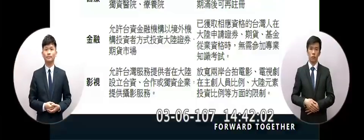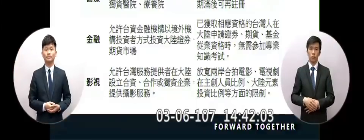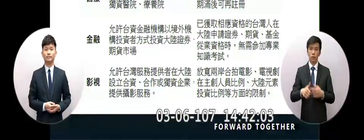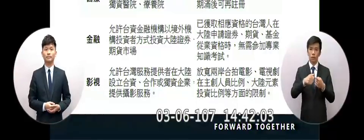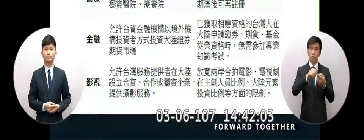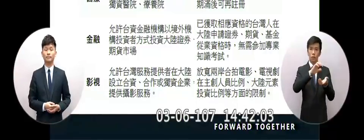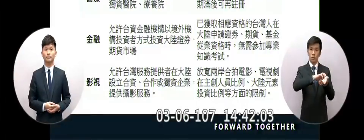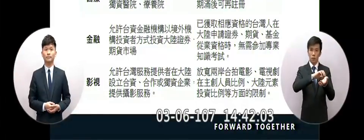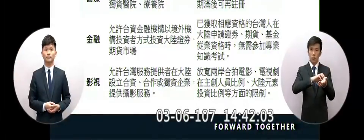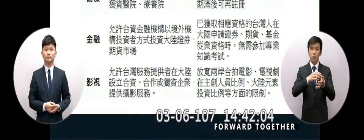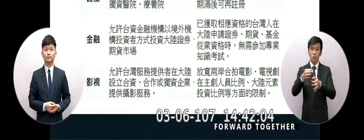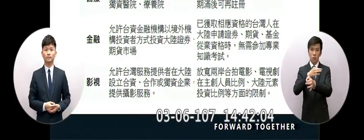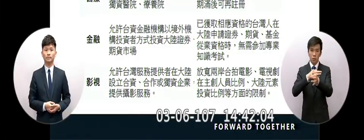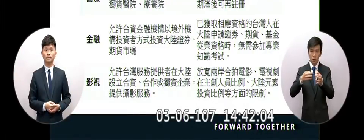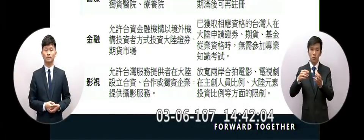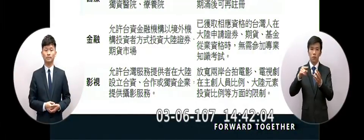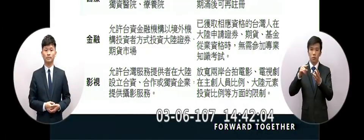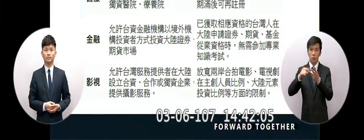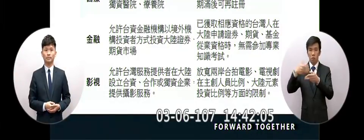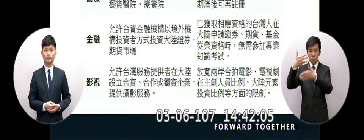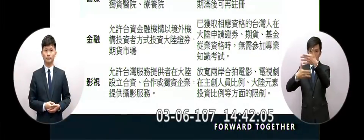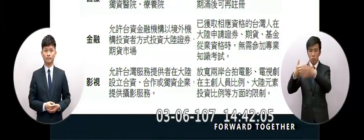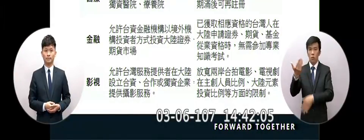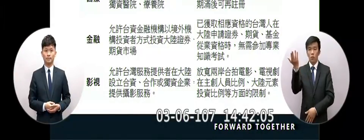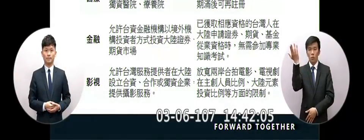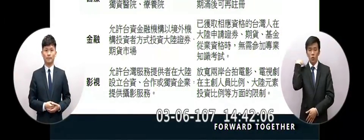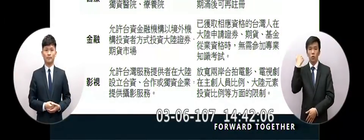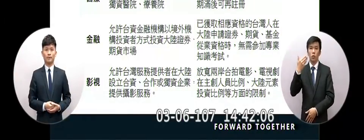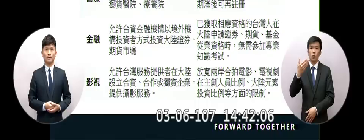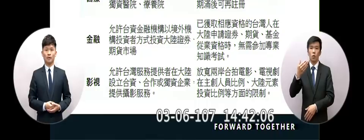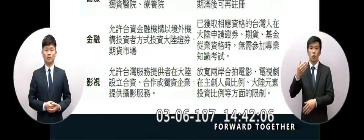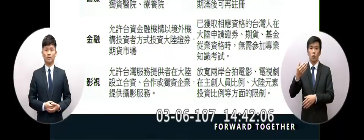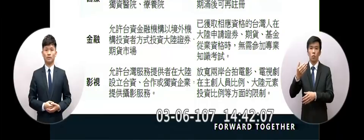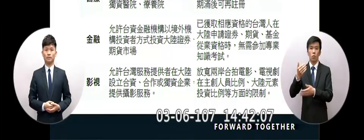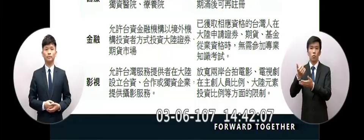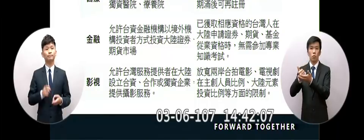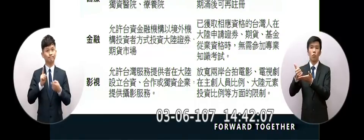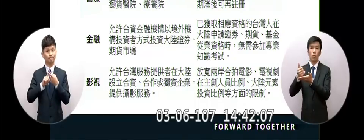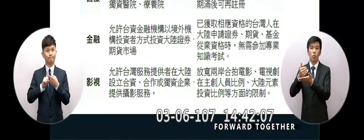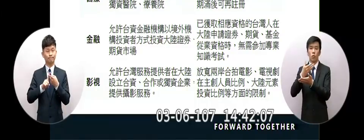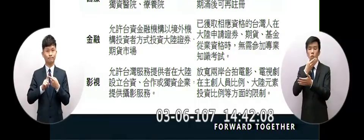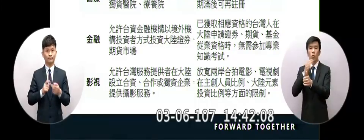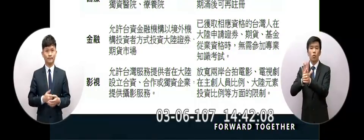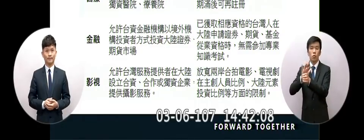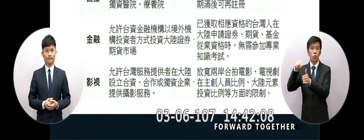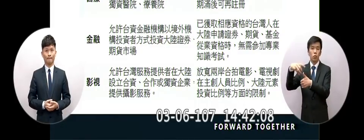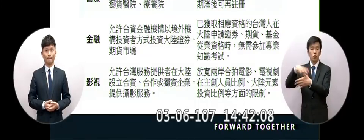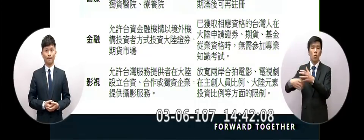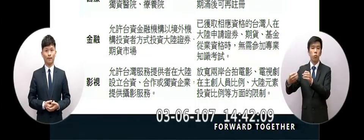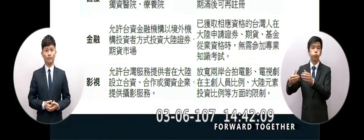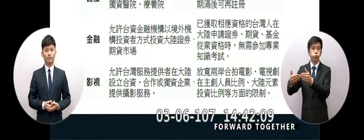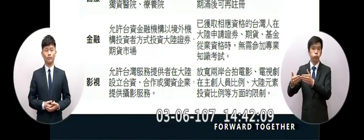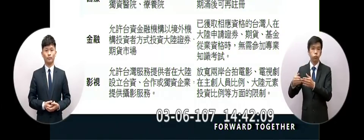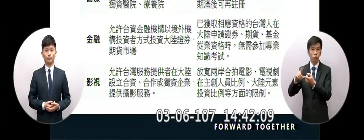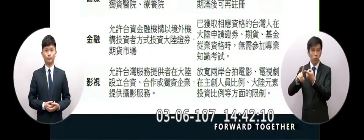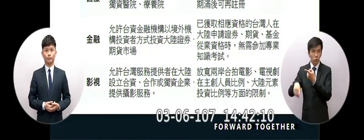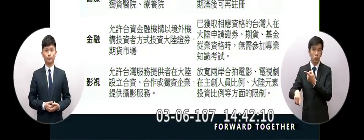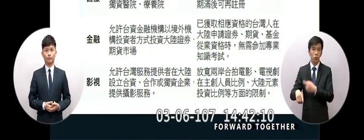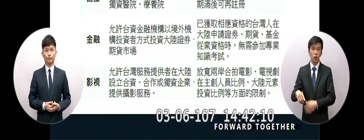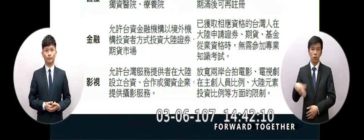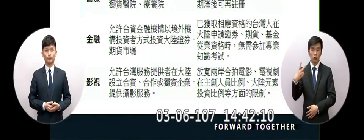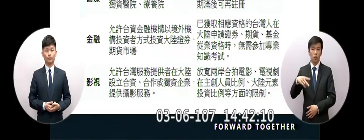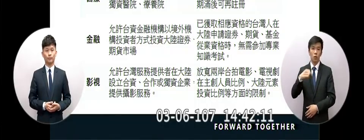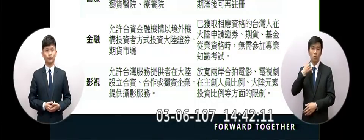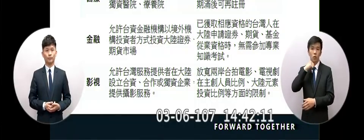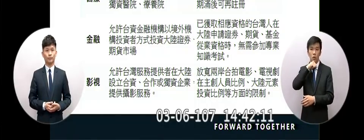金融、影视都是过去服贸协议要谈的内容之一， 对， 对不对？会台31项里面也有相关，